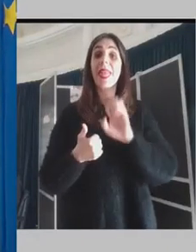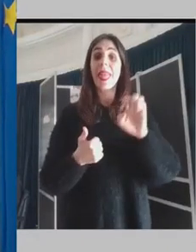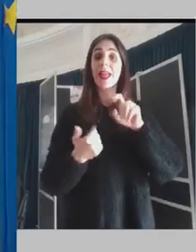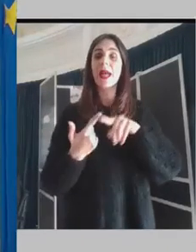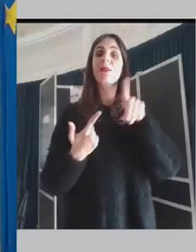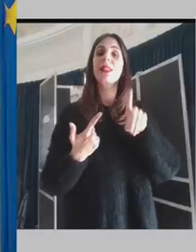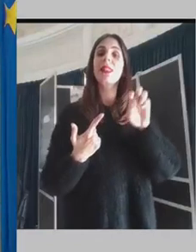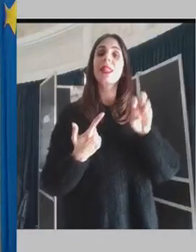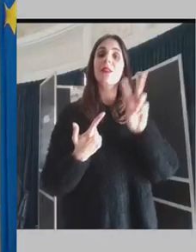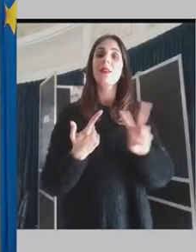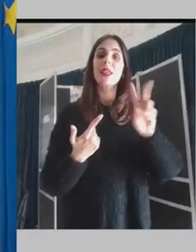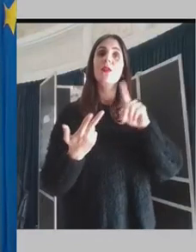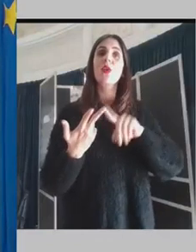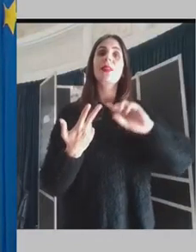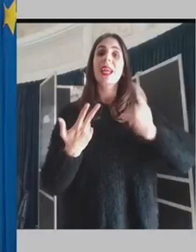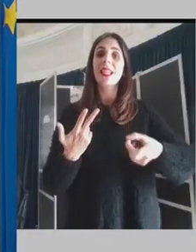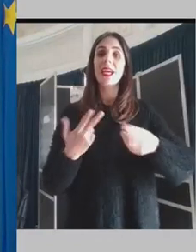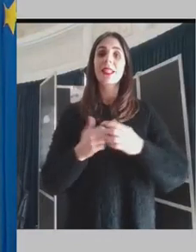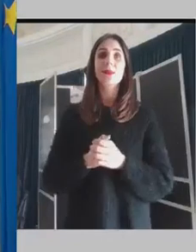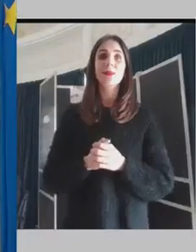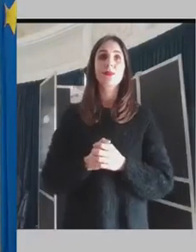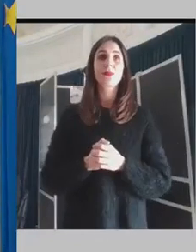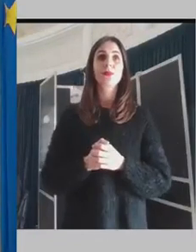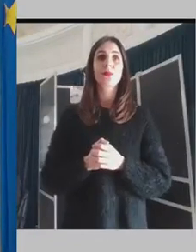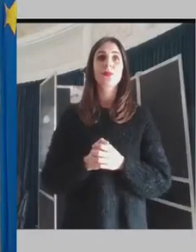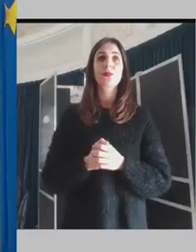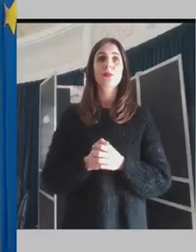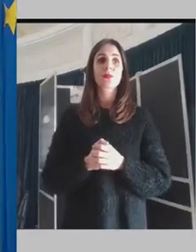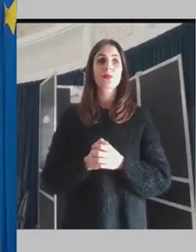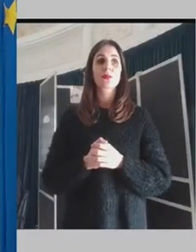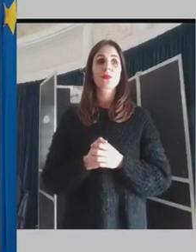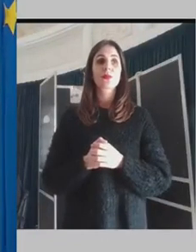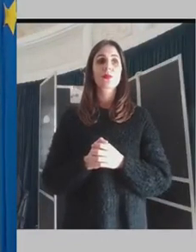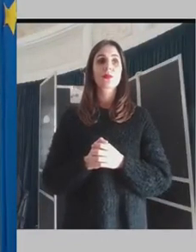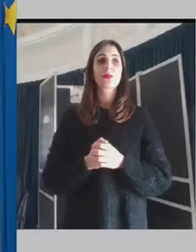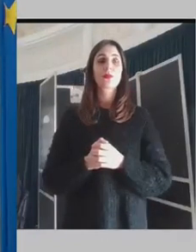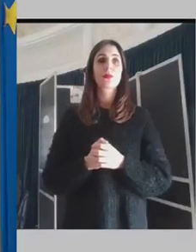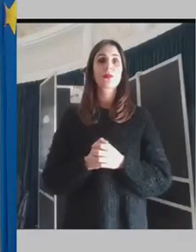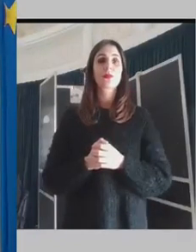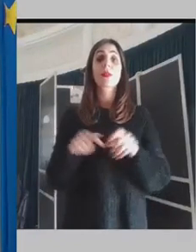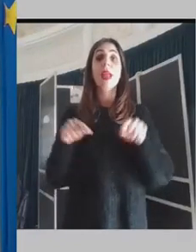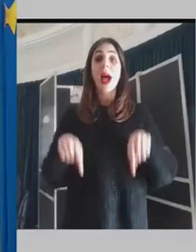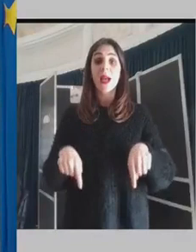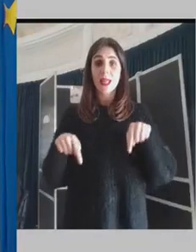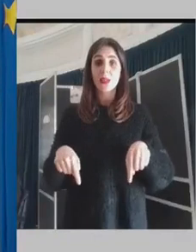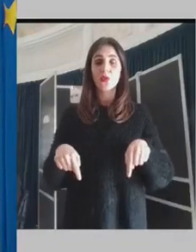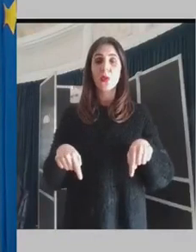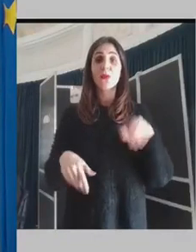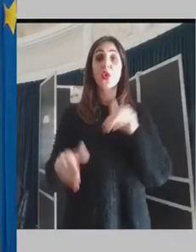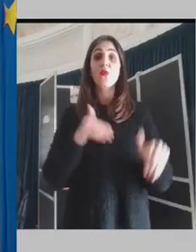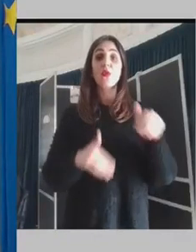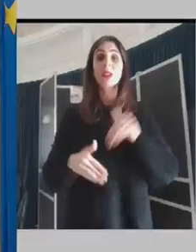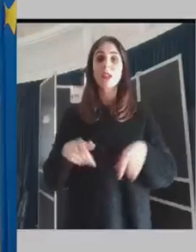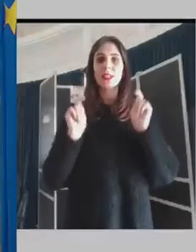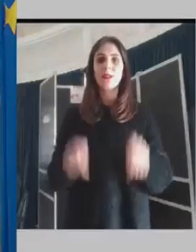Era Ecca Gagliardi Cerisola e diventa Ecca De Vivo Cerisola. A questo punto procediamo a votazione,